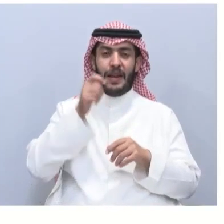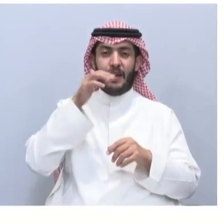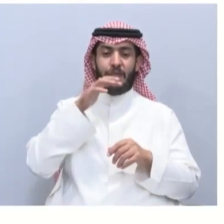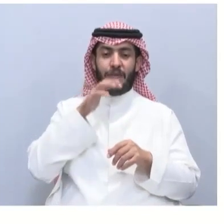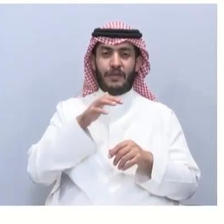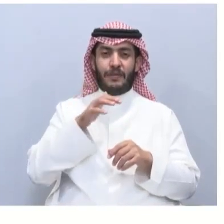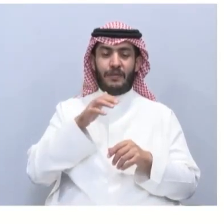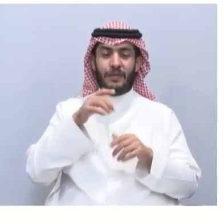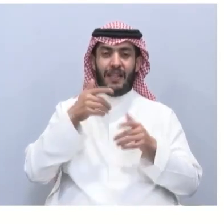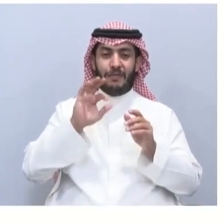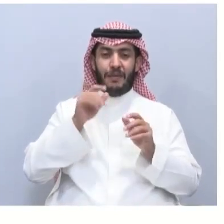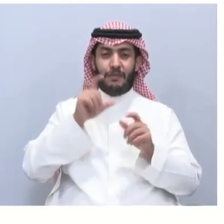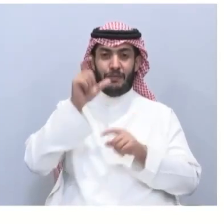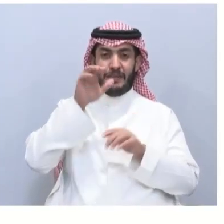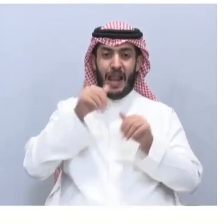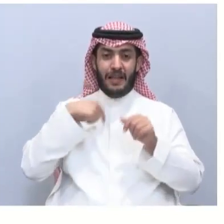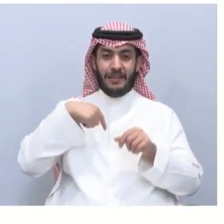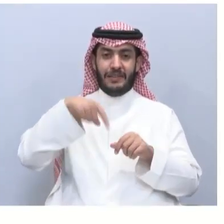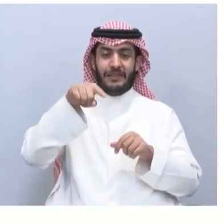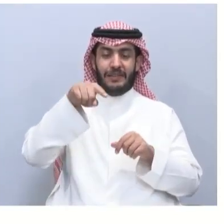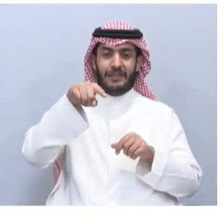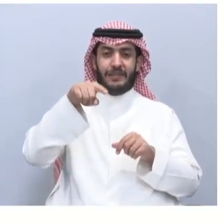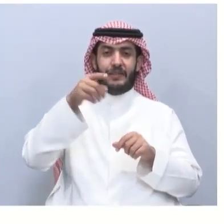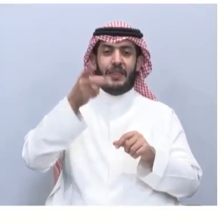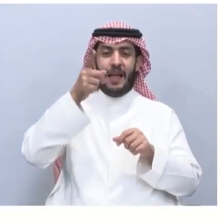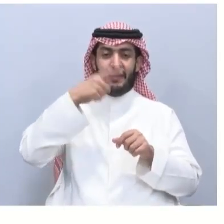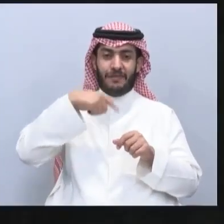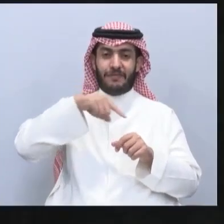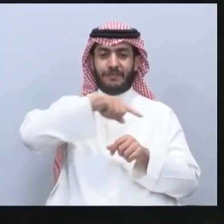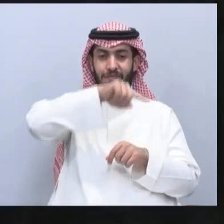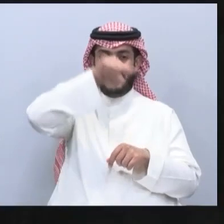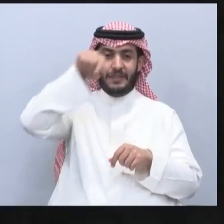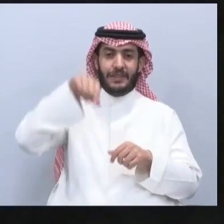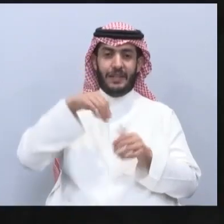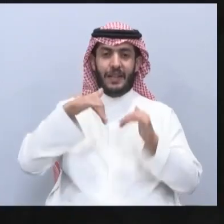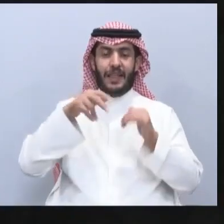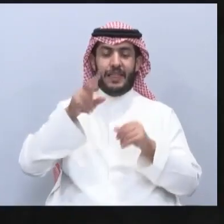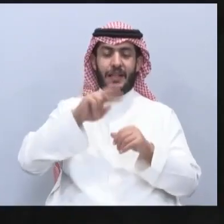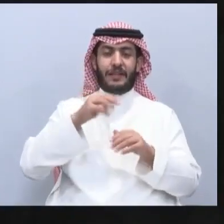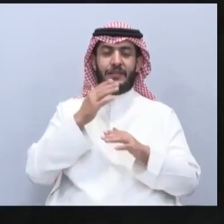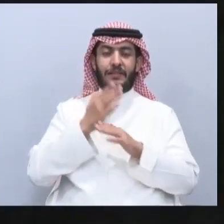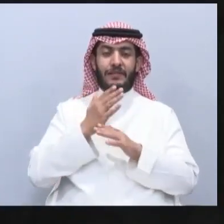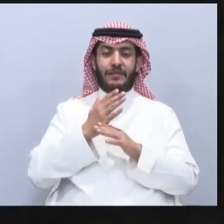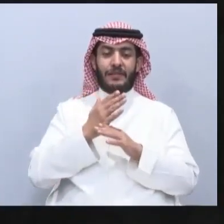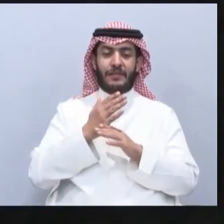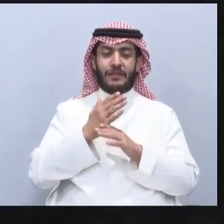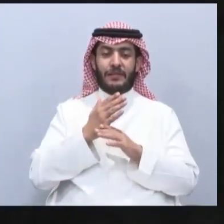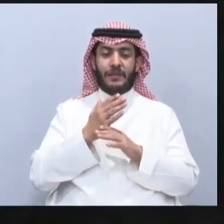وسلم يذهب الى هذا المصلى هنا من طريق ثم يعود من طريق اخر حتى